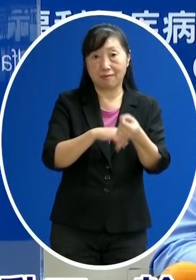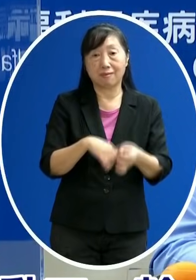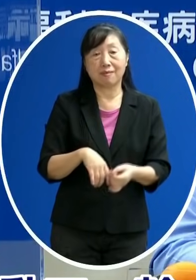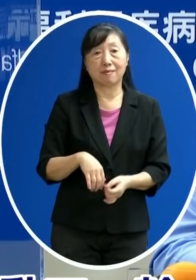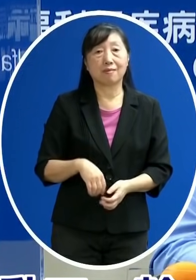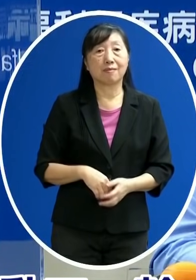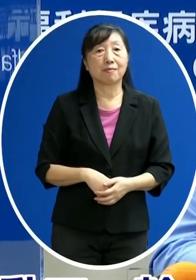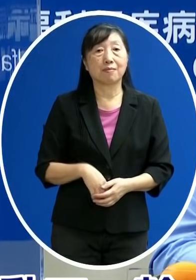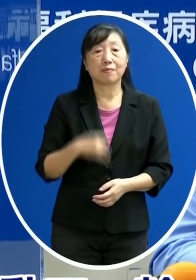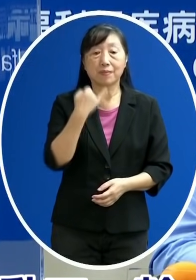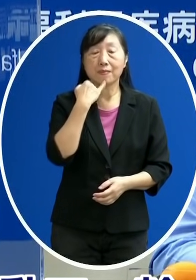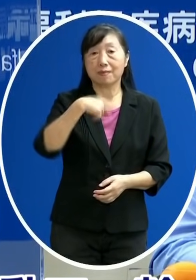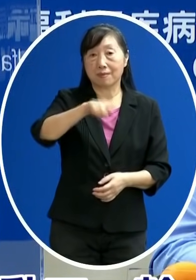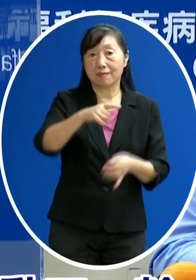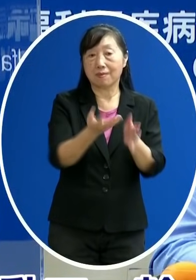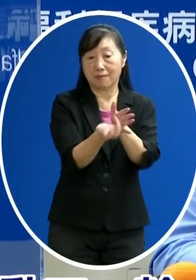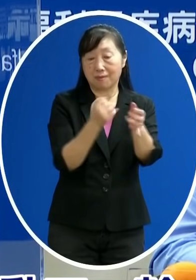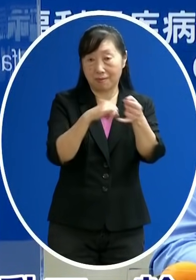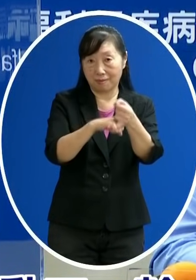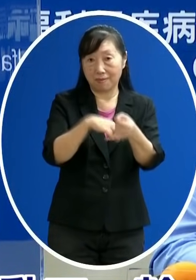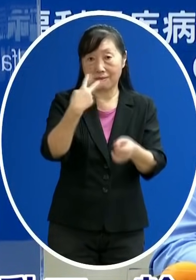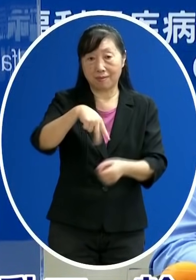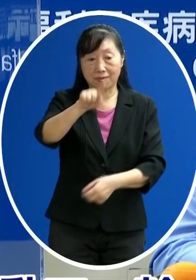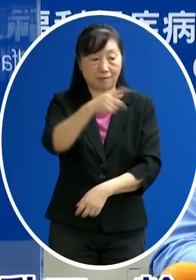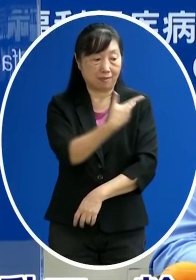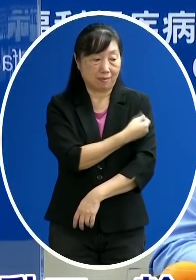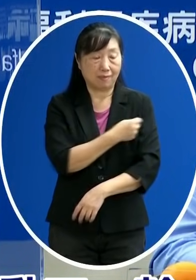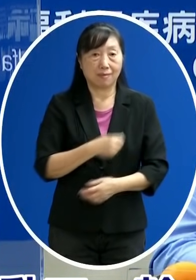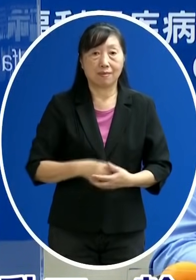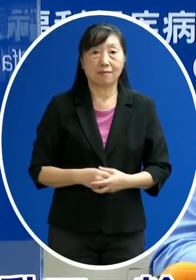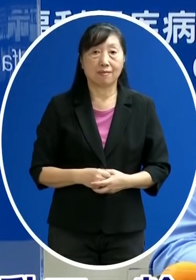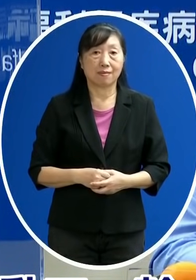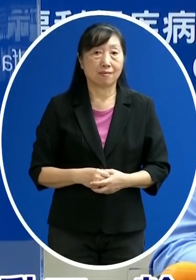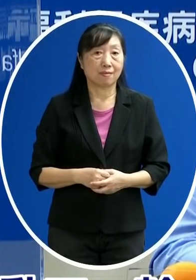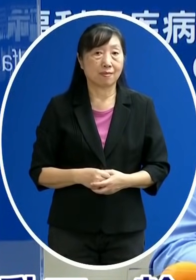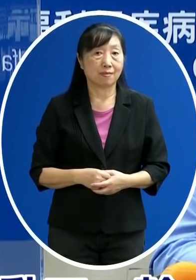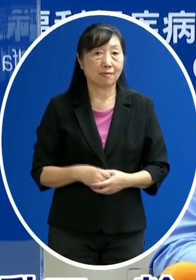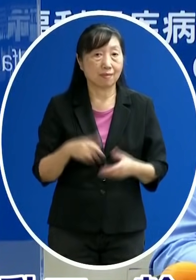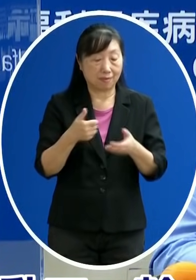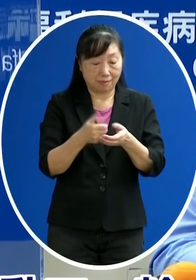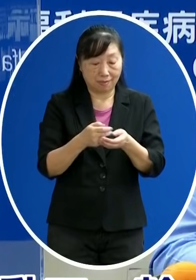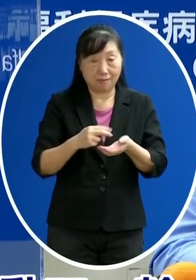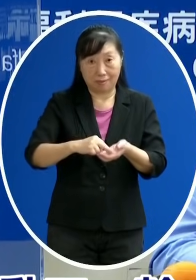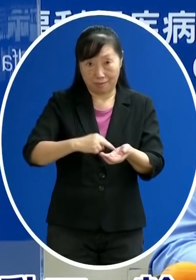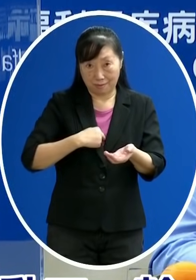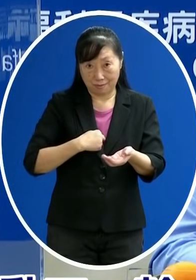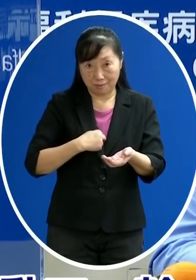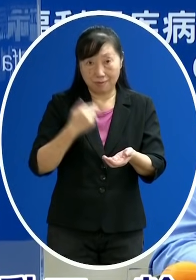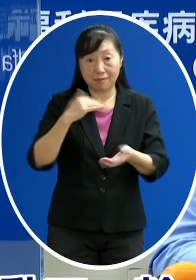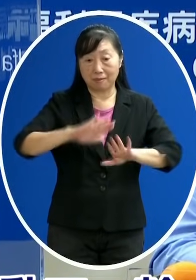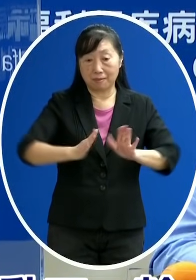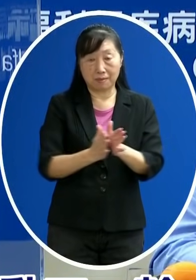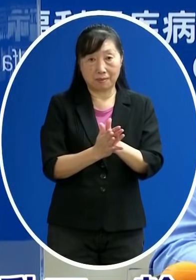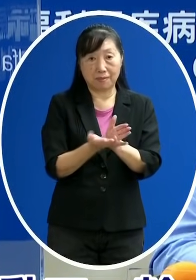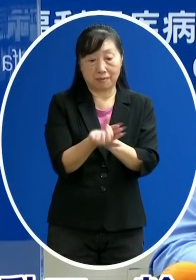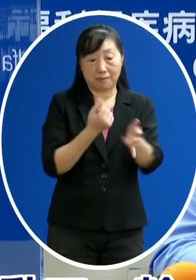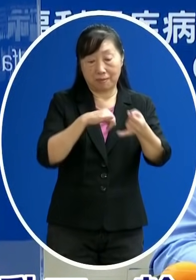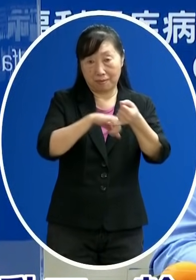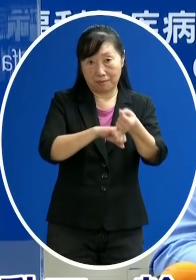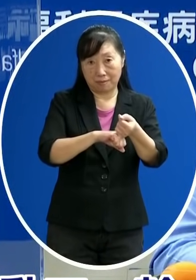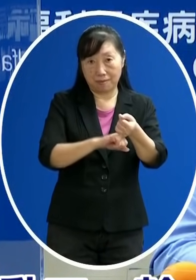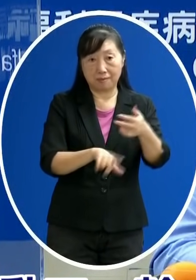内哈来预约来施打哈。那收到简讯以后就赶快来预约哈，预约这个时